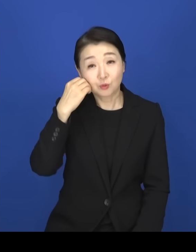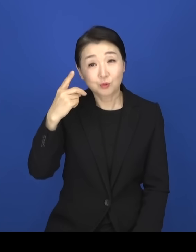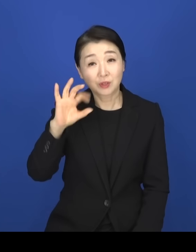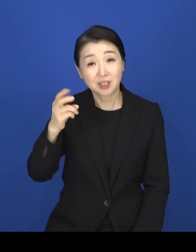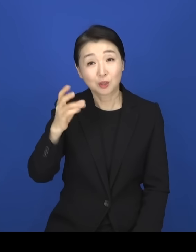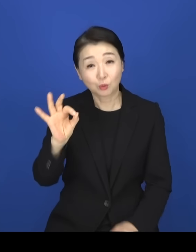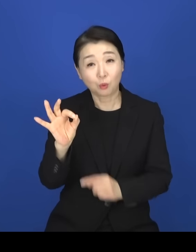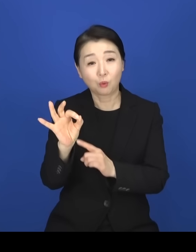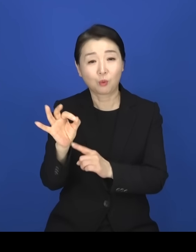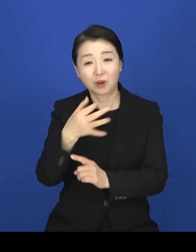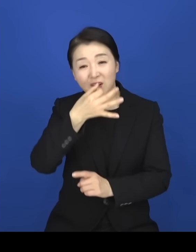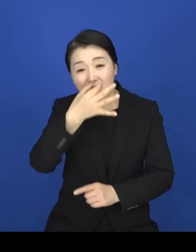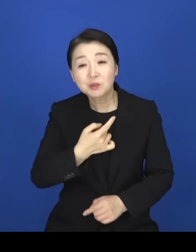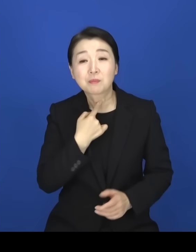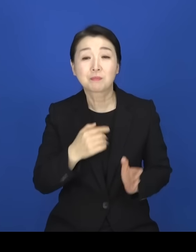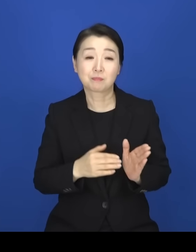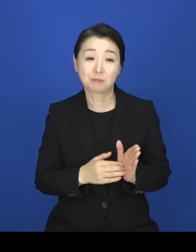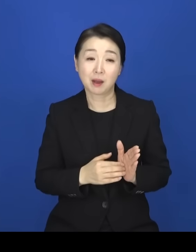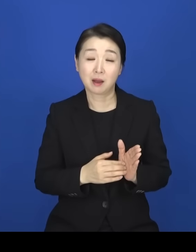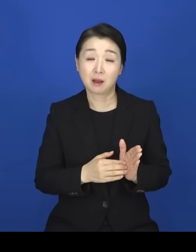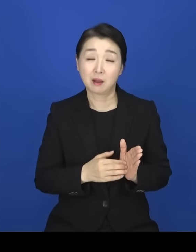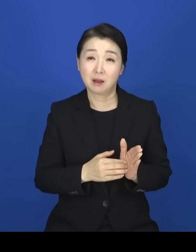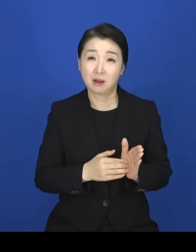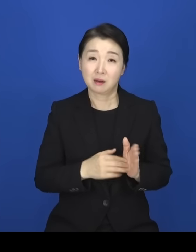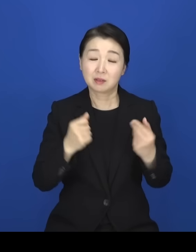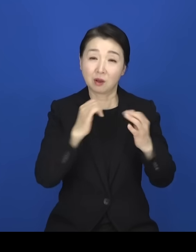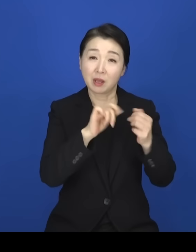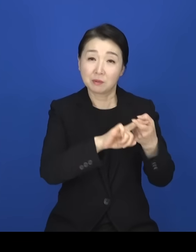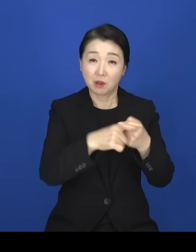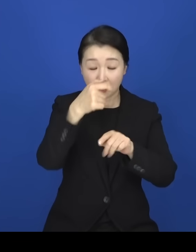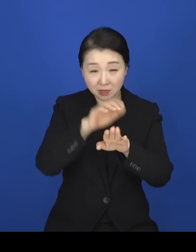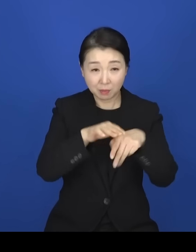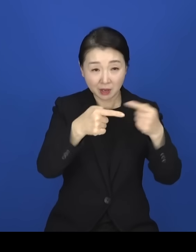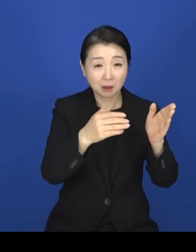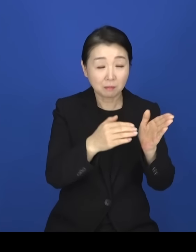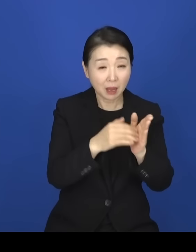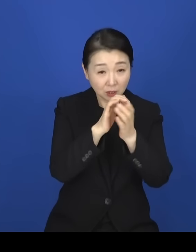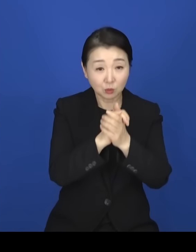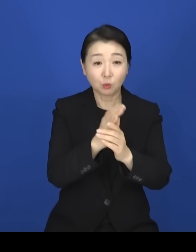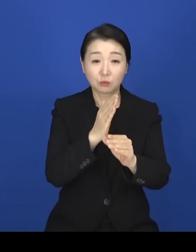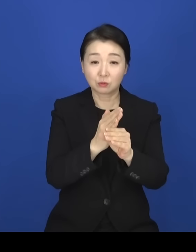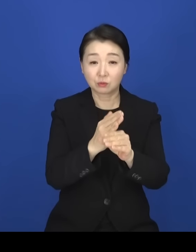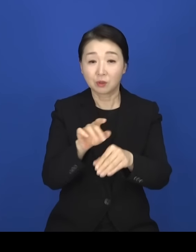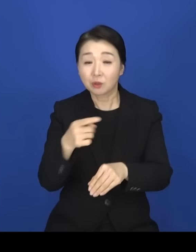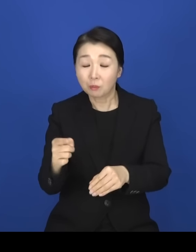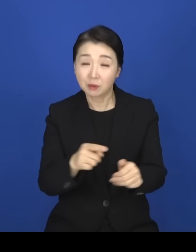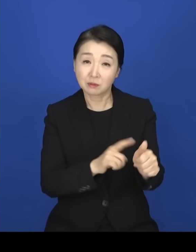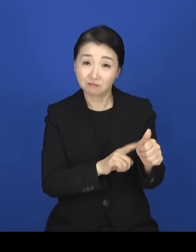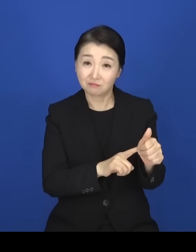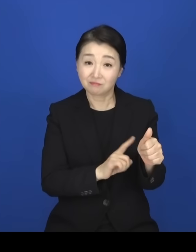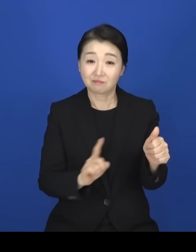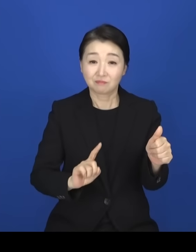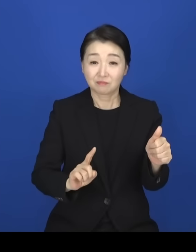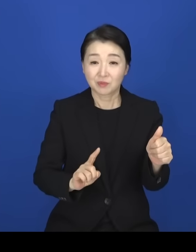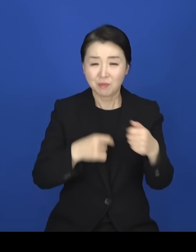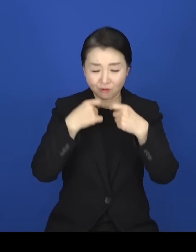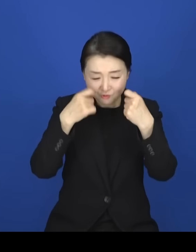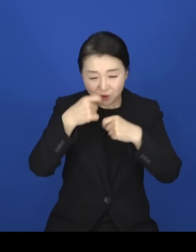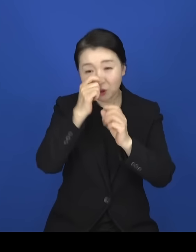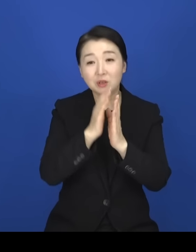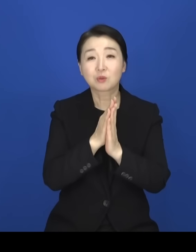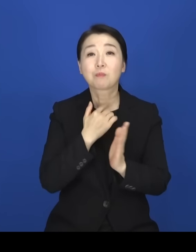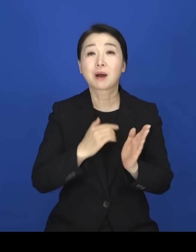되게 힘든 일이 있었잖아요. 그래서 연예인 연합예배에 가서 네. 본인이 기도를 하는데 네. 옆에서 김기리 형제가 엄청 울면서